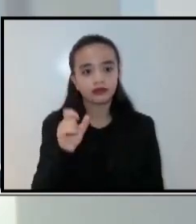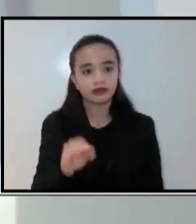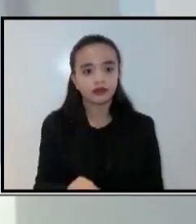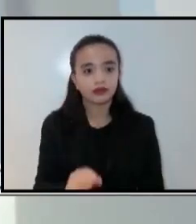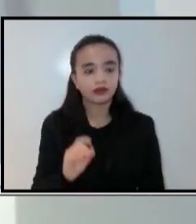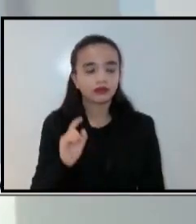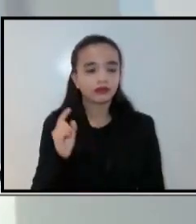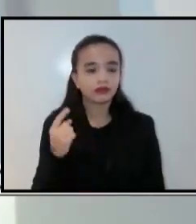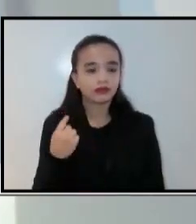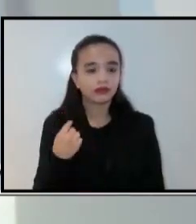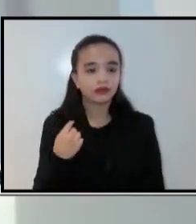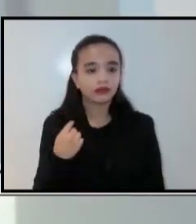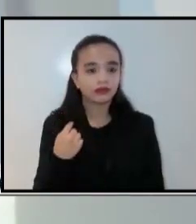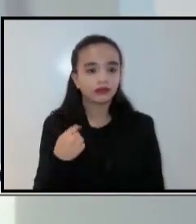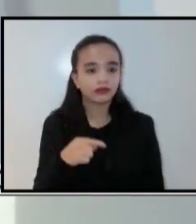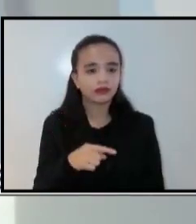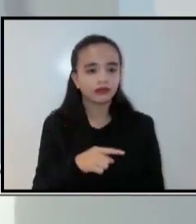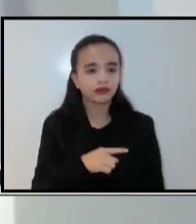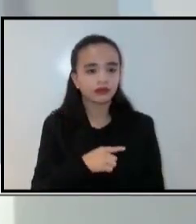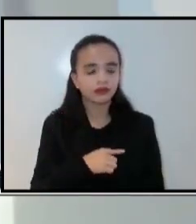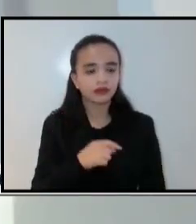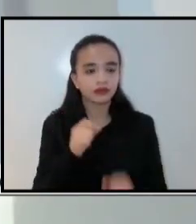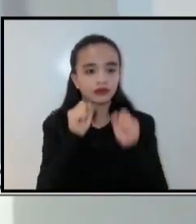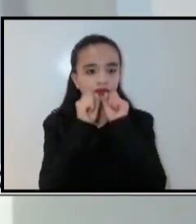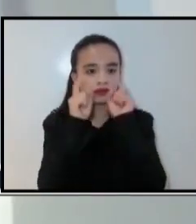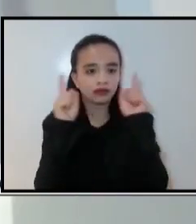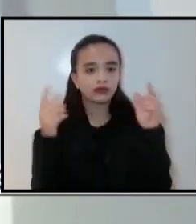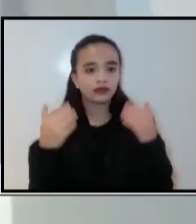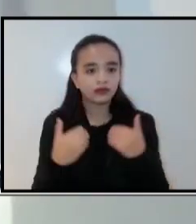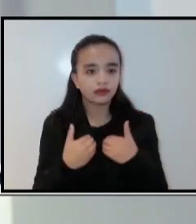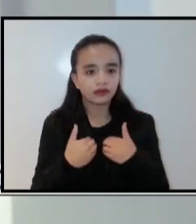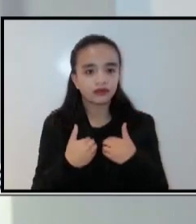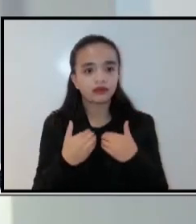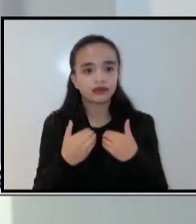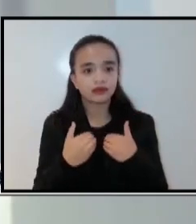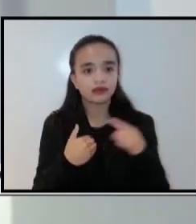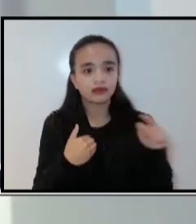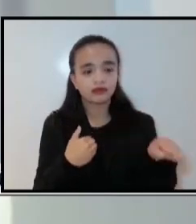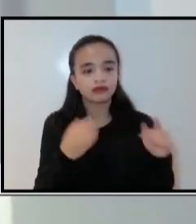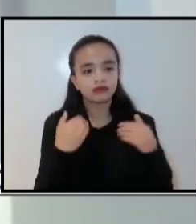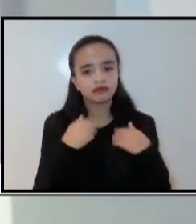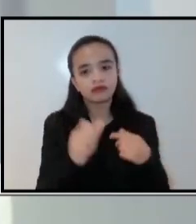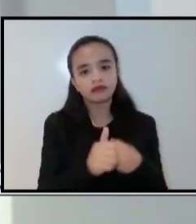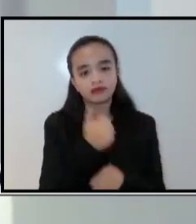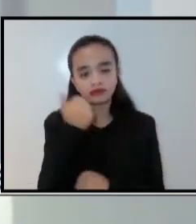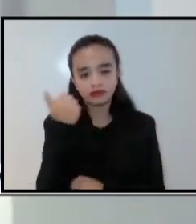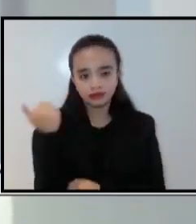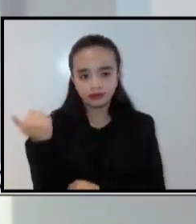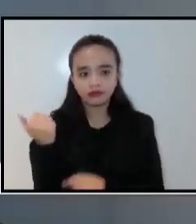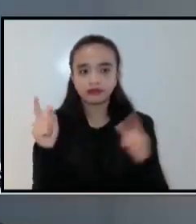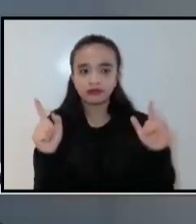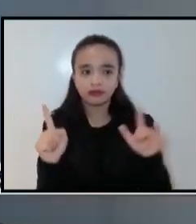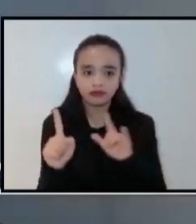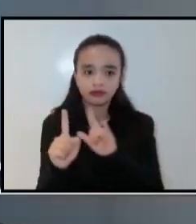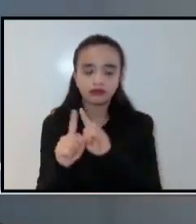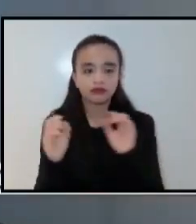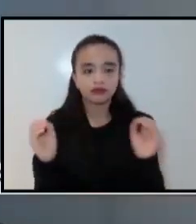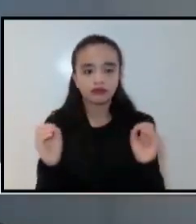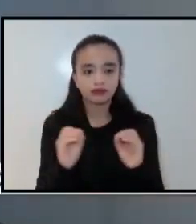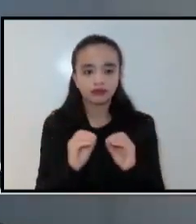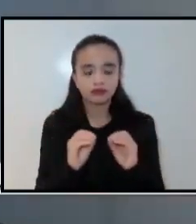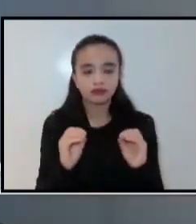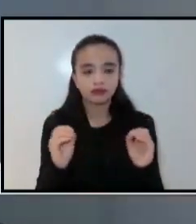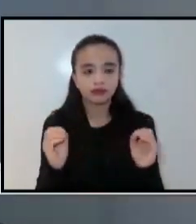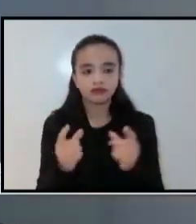aking mata, may mahal ka ng iba, wala na kong